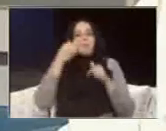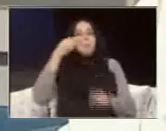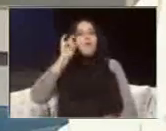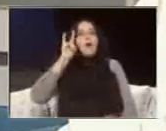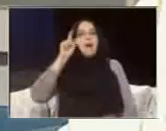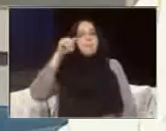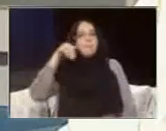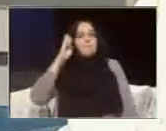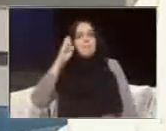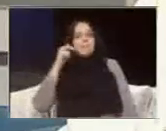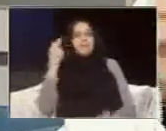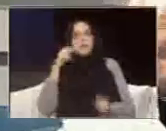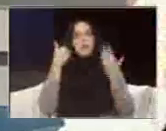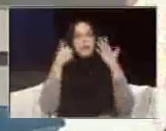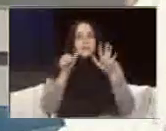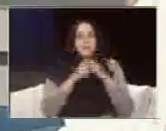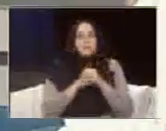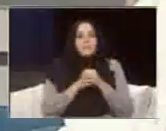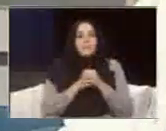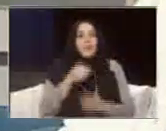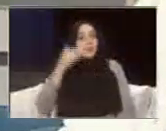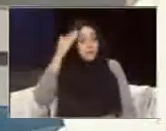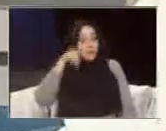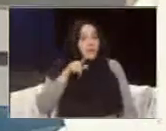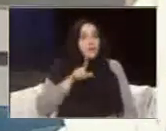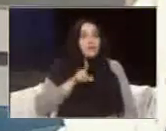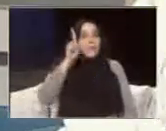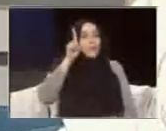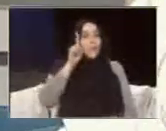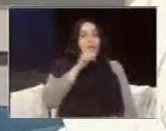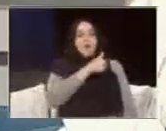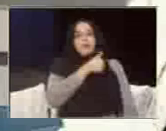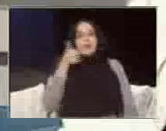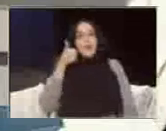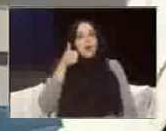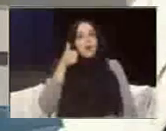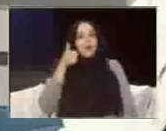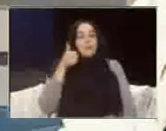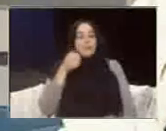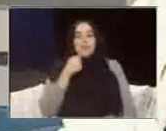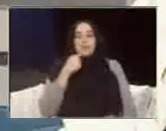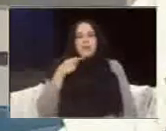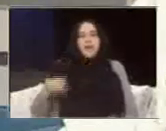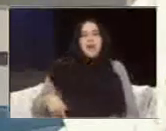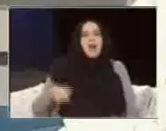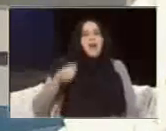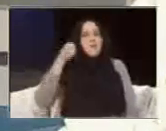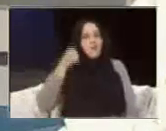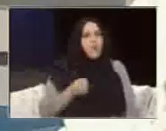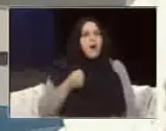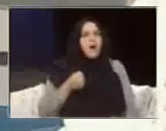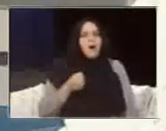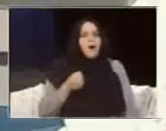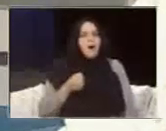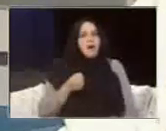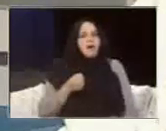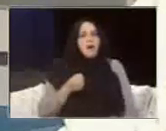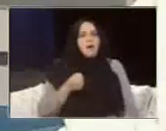ربنا يقول فاعلم أنه لا إله إلا الله، يعني العقيدة الإيمان الذي يكون